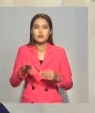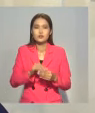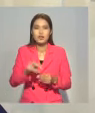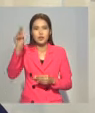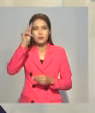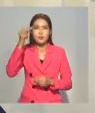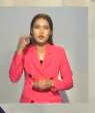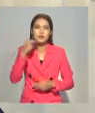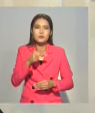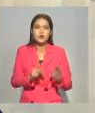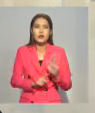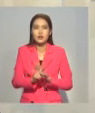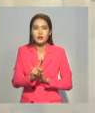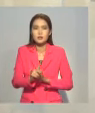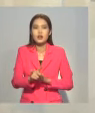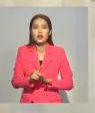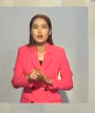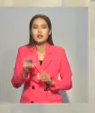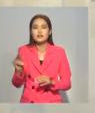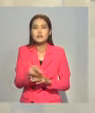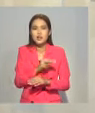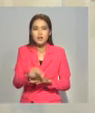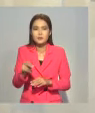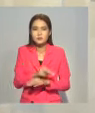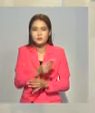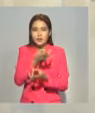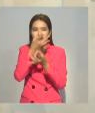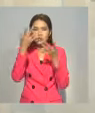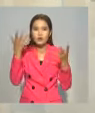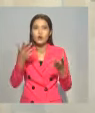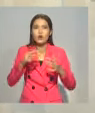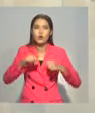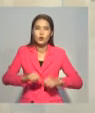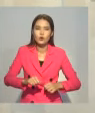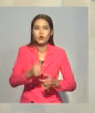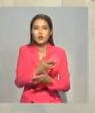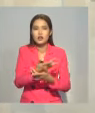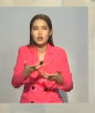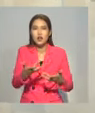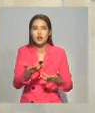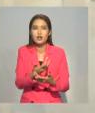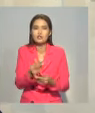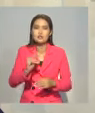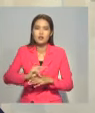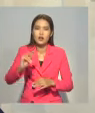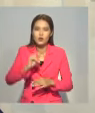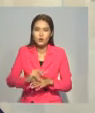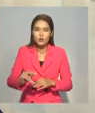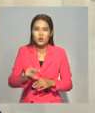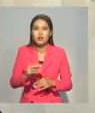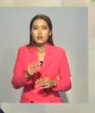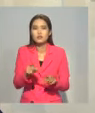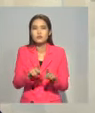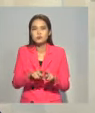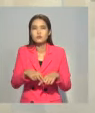білім сапасынан бастап, тәрбие, құқық бұзушылық, инклюзивті білім беру,